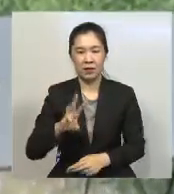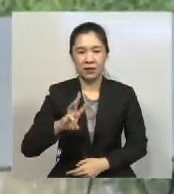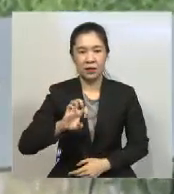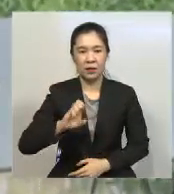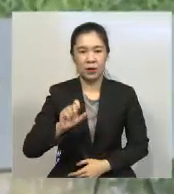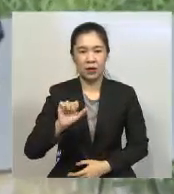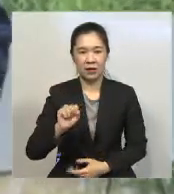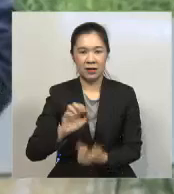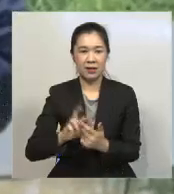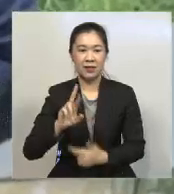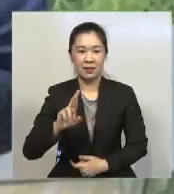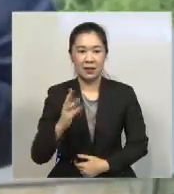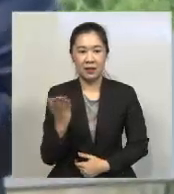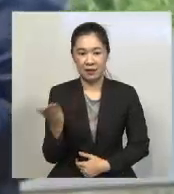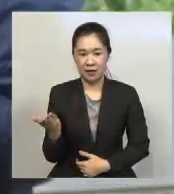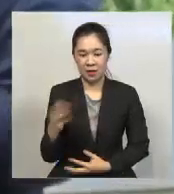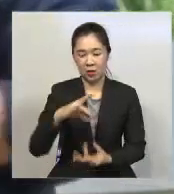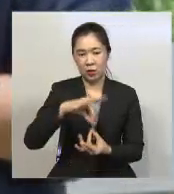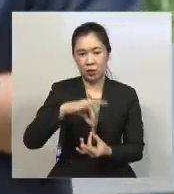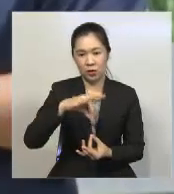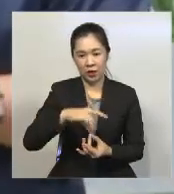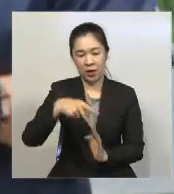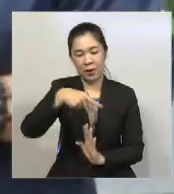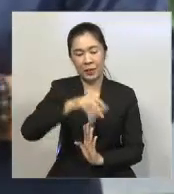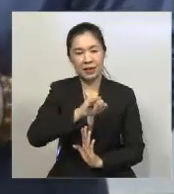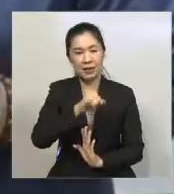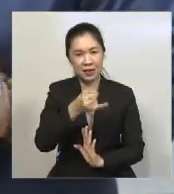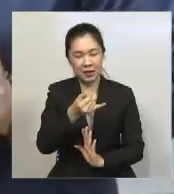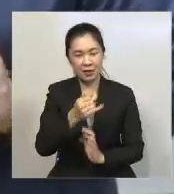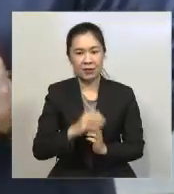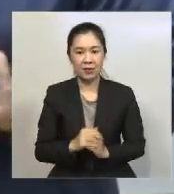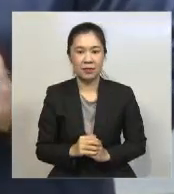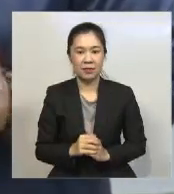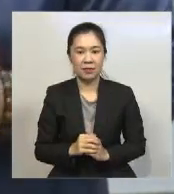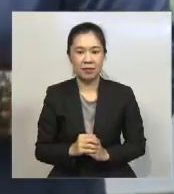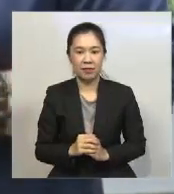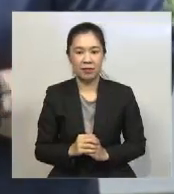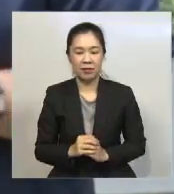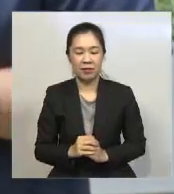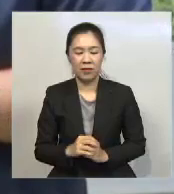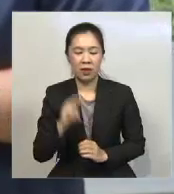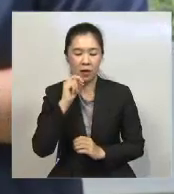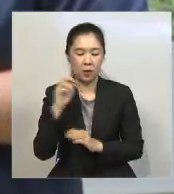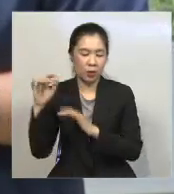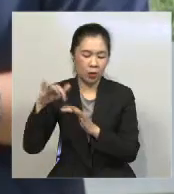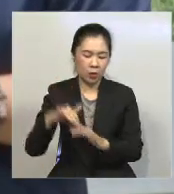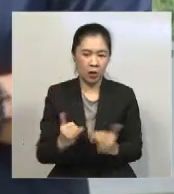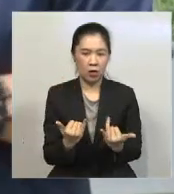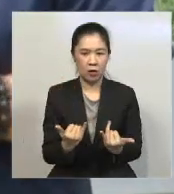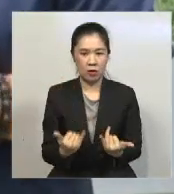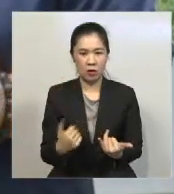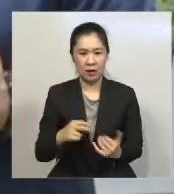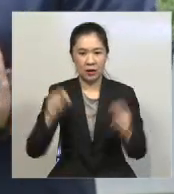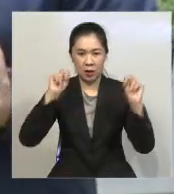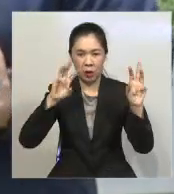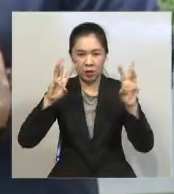นนี้น้ำเหนือทั้งสุโขทัยเองพิจิตรเองที่จะต้องไหลผ่านนครสวรรค์เองตอนนี้นครสวรรค์มีศักยภาพใน